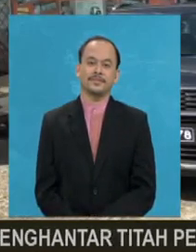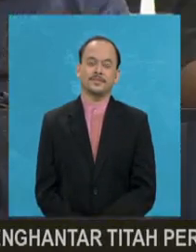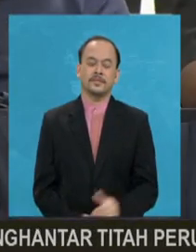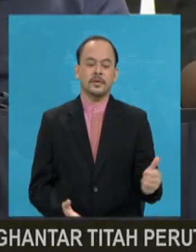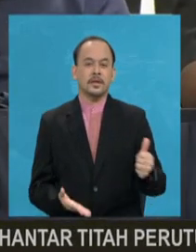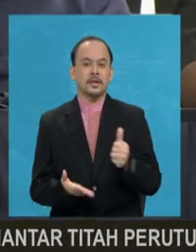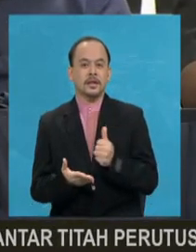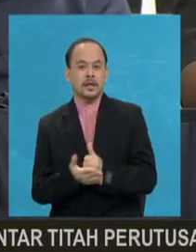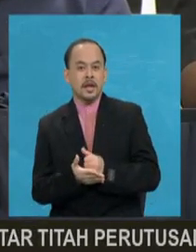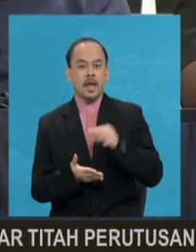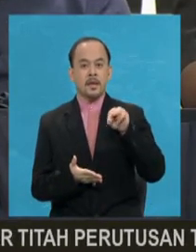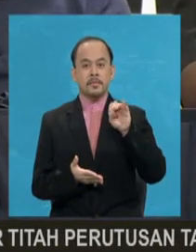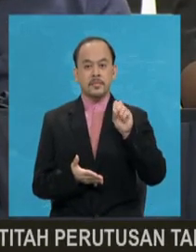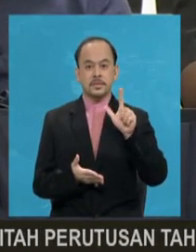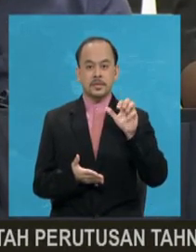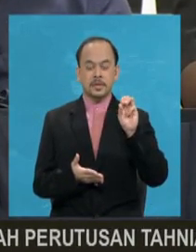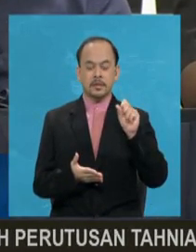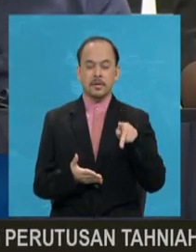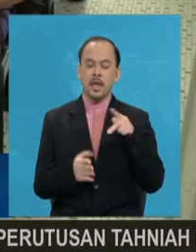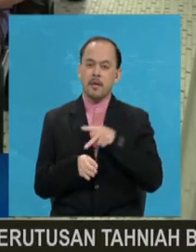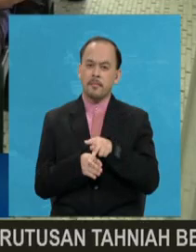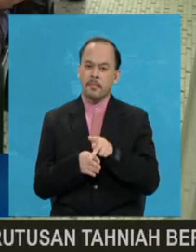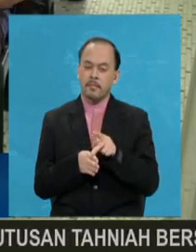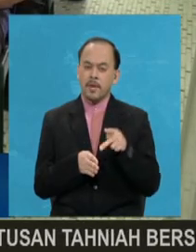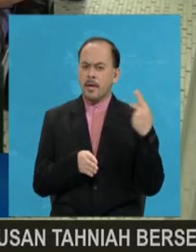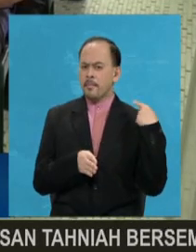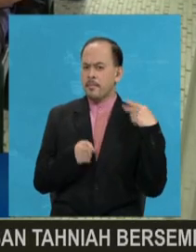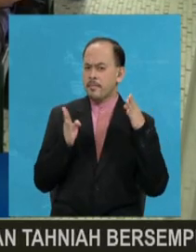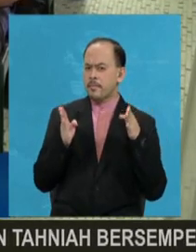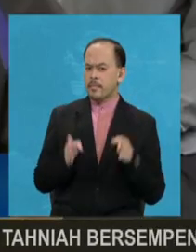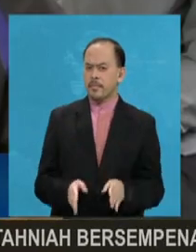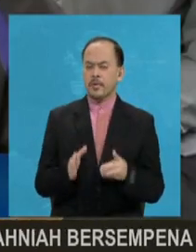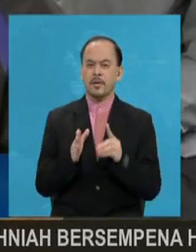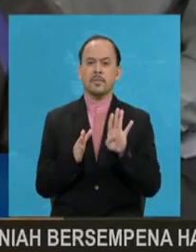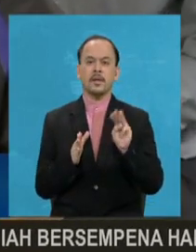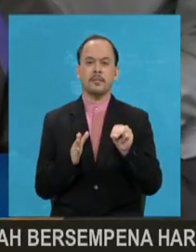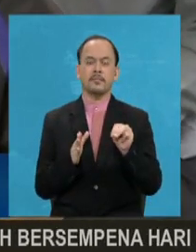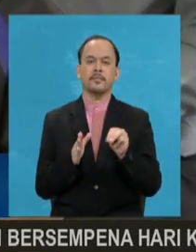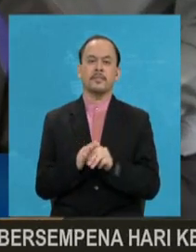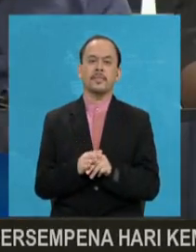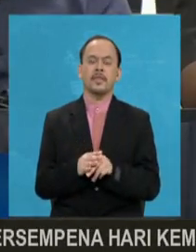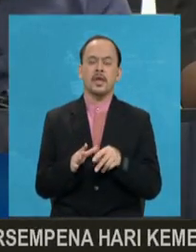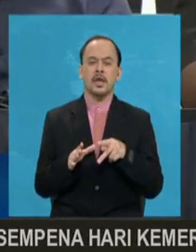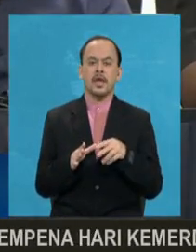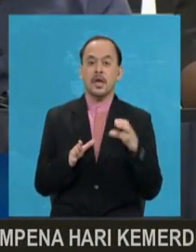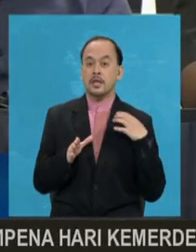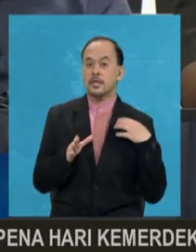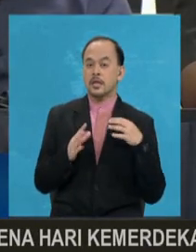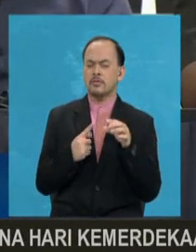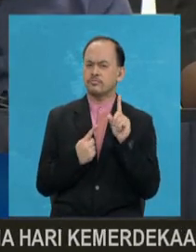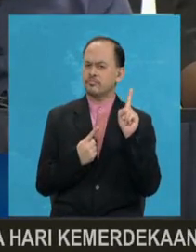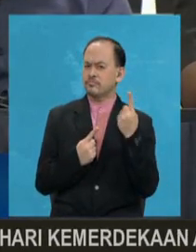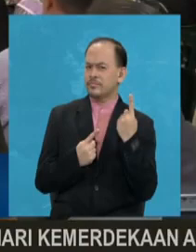Hai hadir awal misli bin Haji Abdul Karim pegawai daerah Brunei dan Muara calon tunggal bagi mengisikan jabatan ketua Kampung